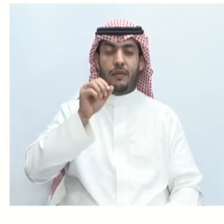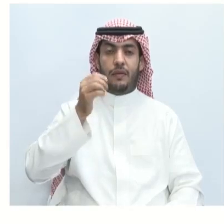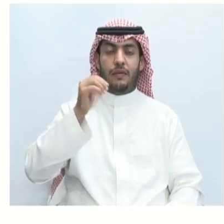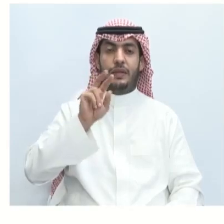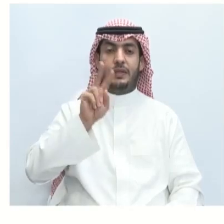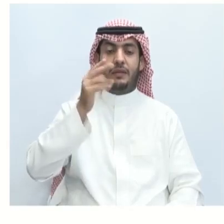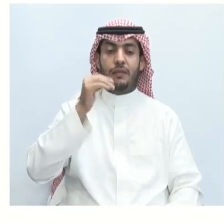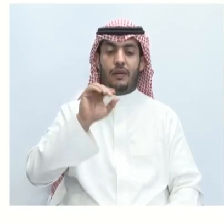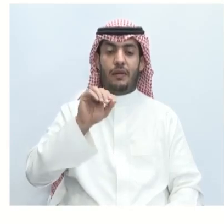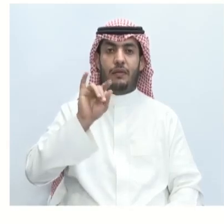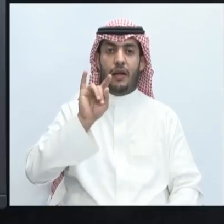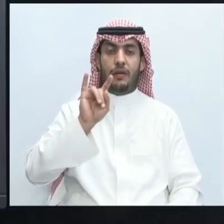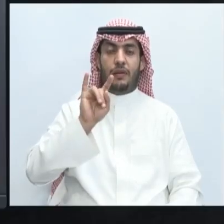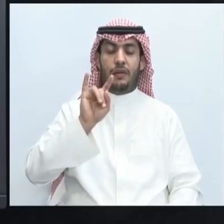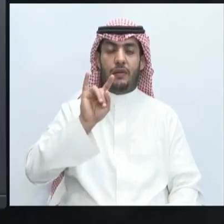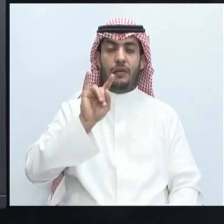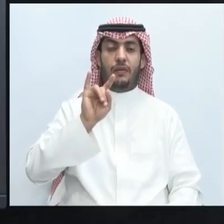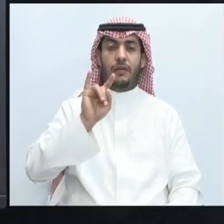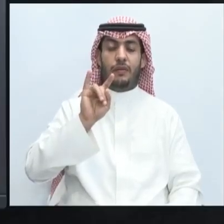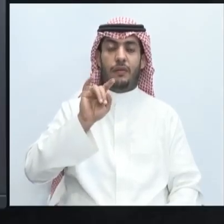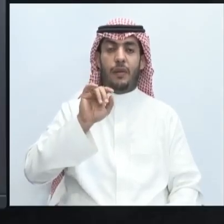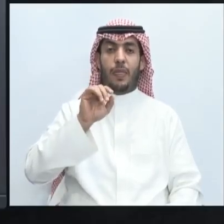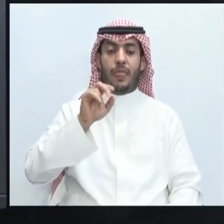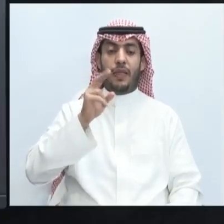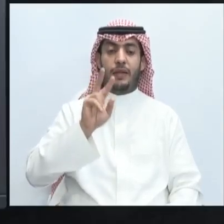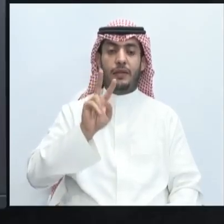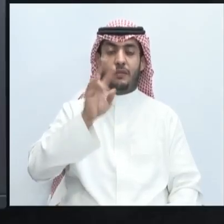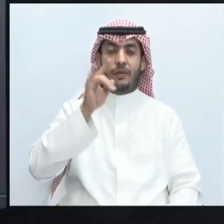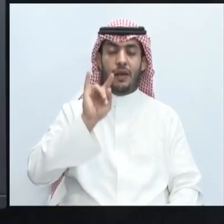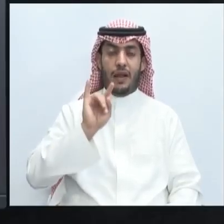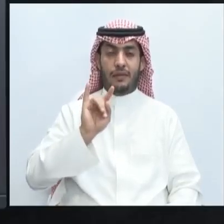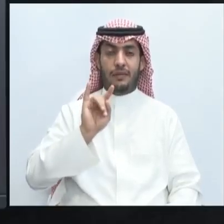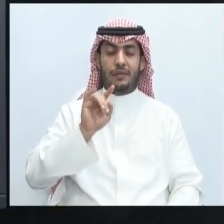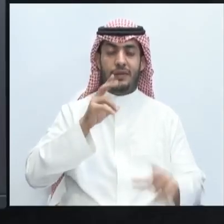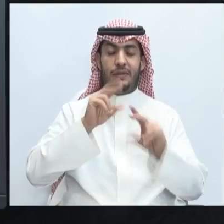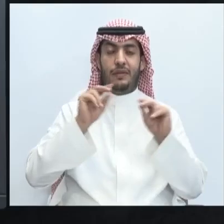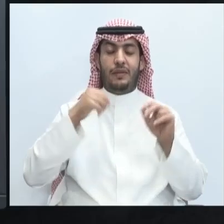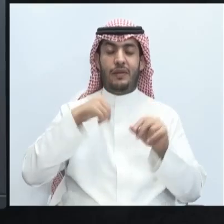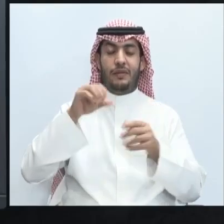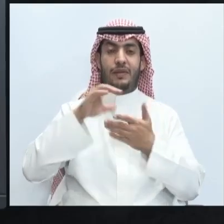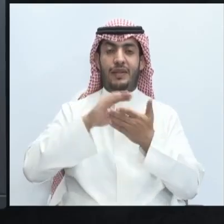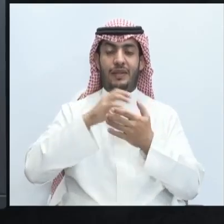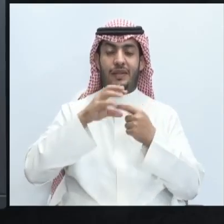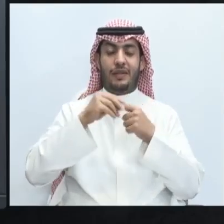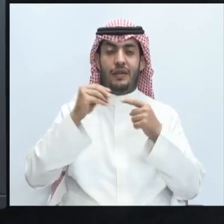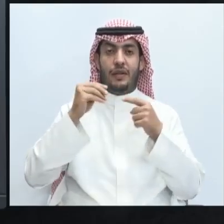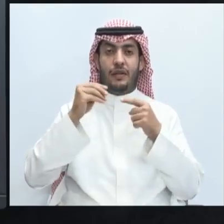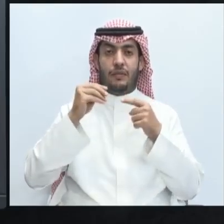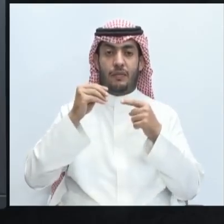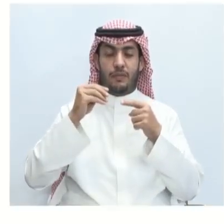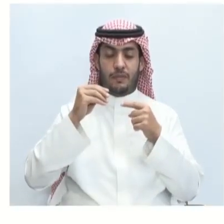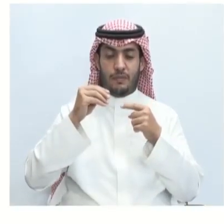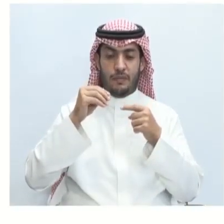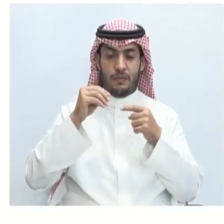او سبعه اعشار من الصندوق اذا سبعه اجزاء من هذه الاشياء المتشابهه اقوم بازالتها كم يتبقى لدينا